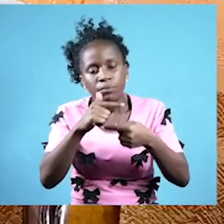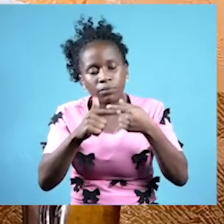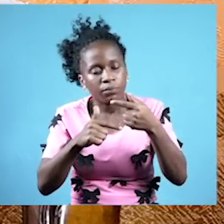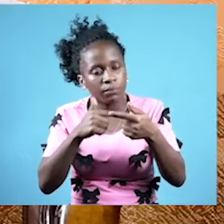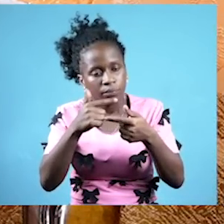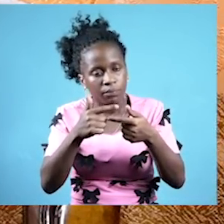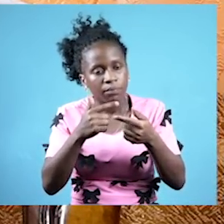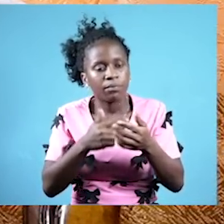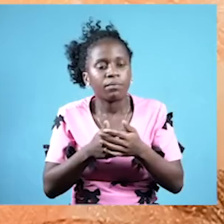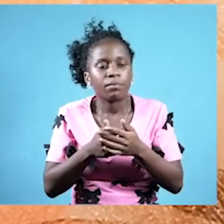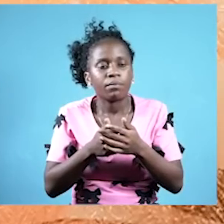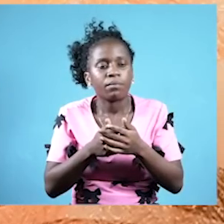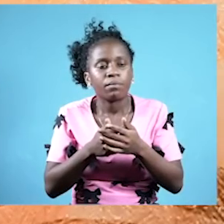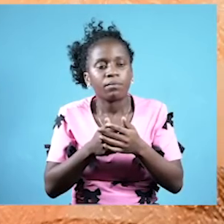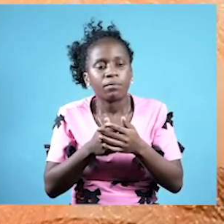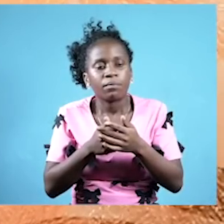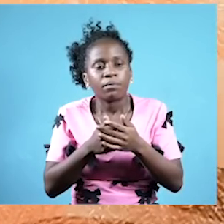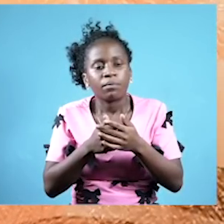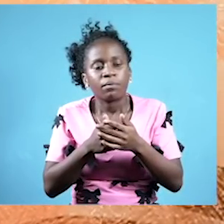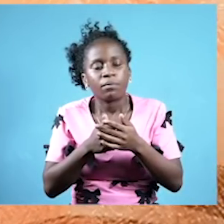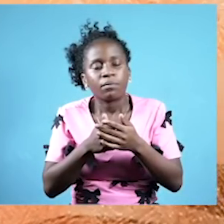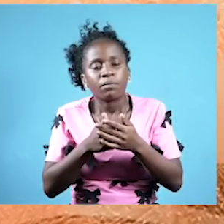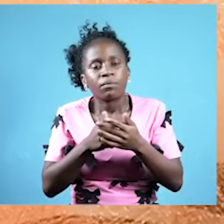Kupitia kiwanda kile mimi nimeshakuwa